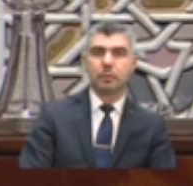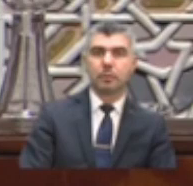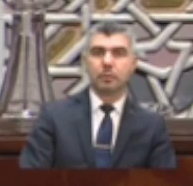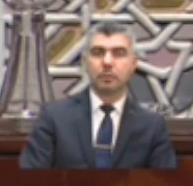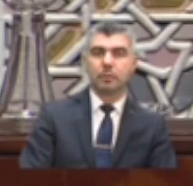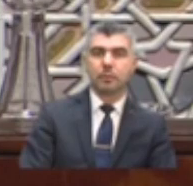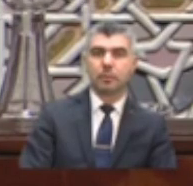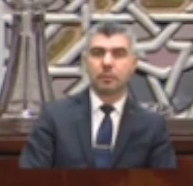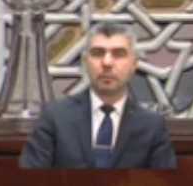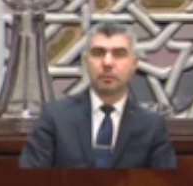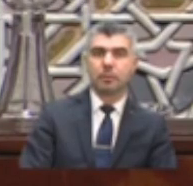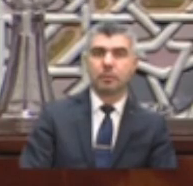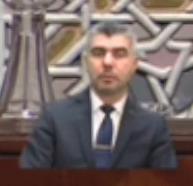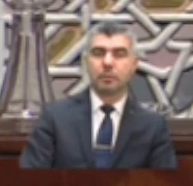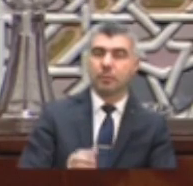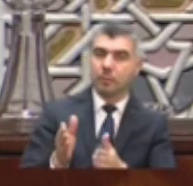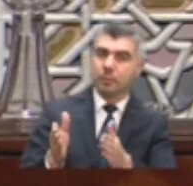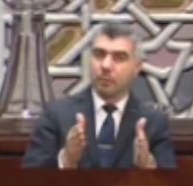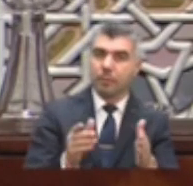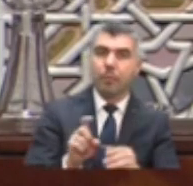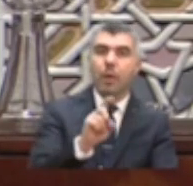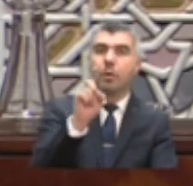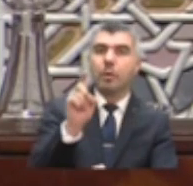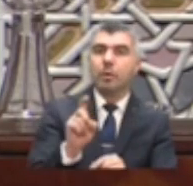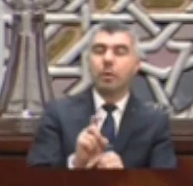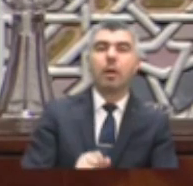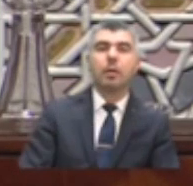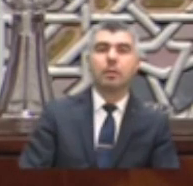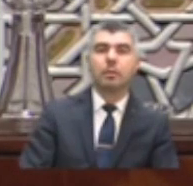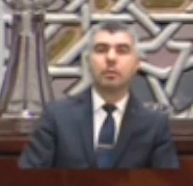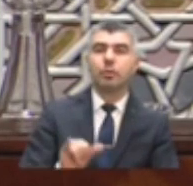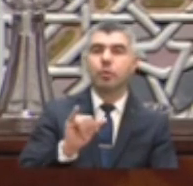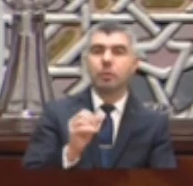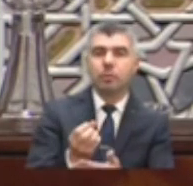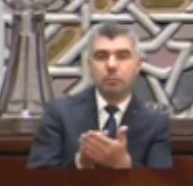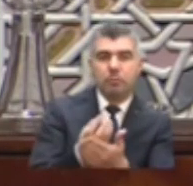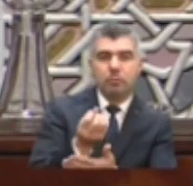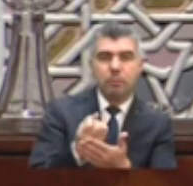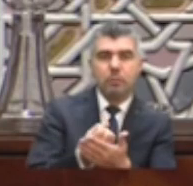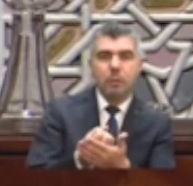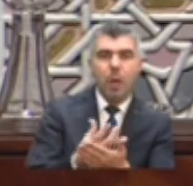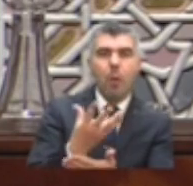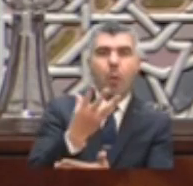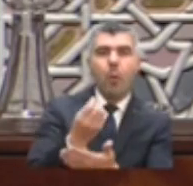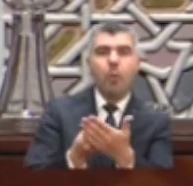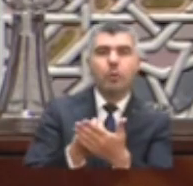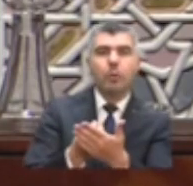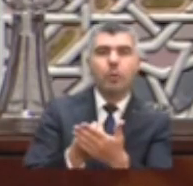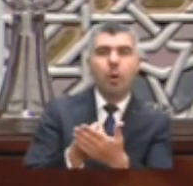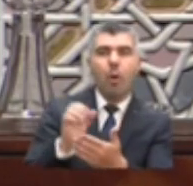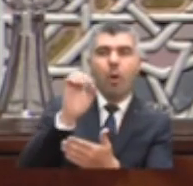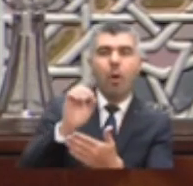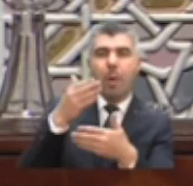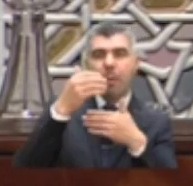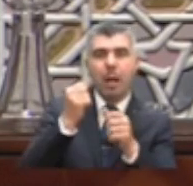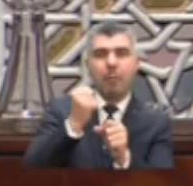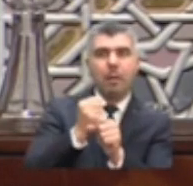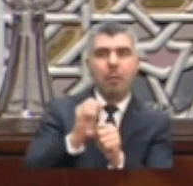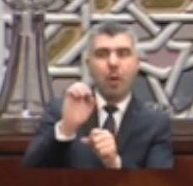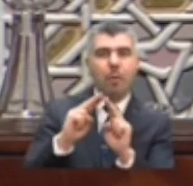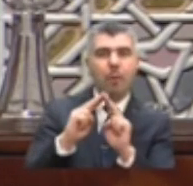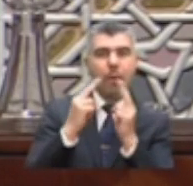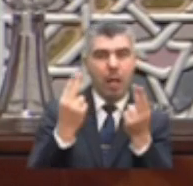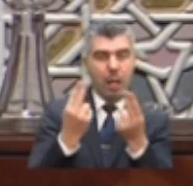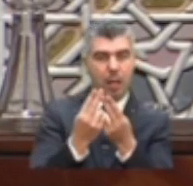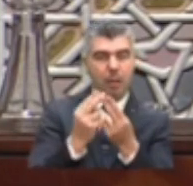السحكر. إذن نبدأ بسؤال عن التعطير الديني لأبناء الجالية المغربية المقيمة بالخارج للسيدات